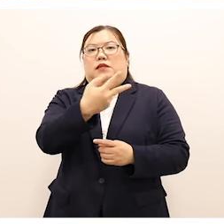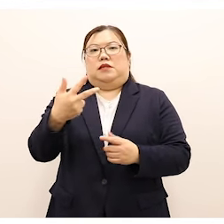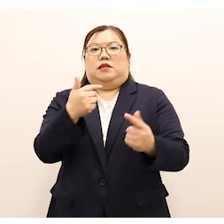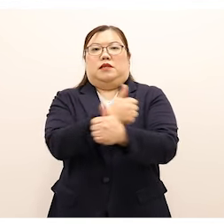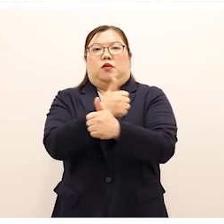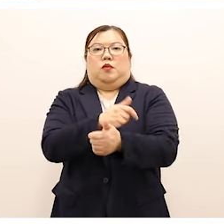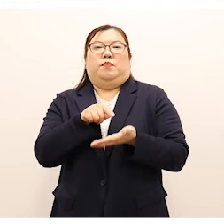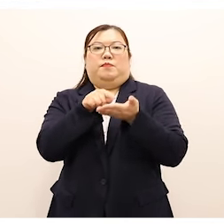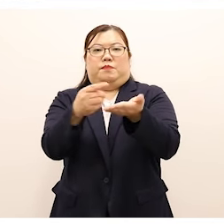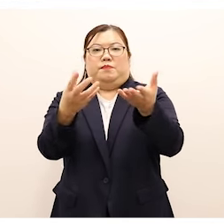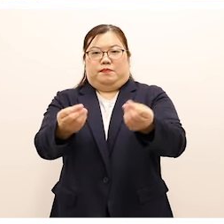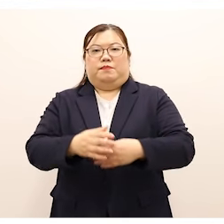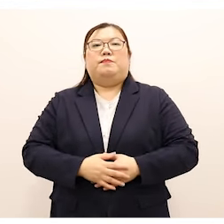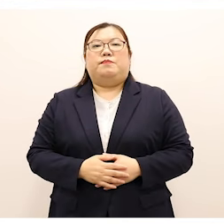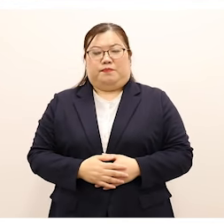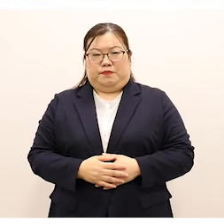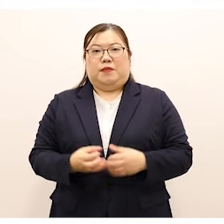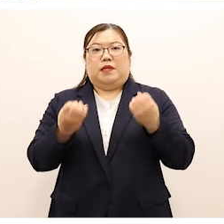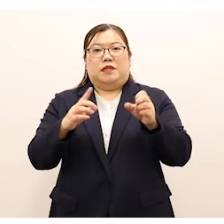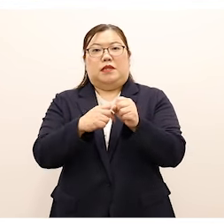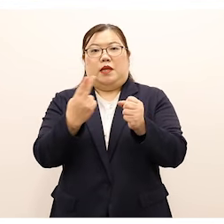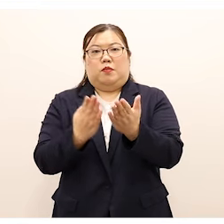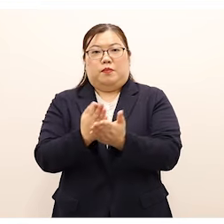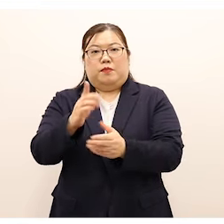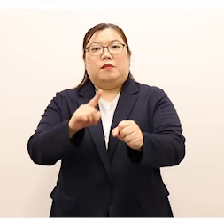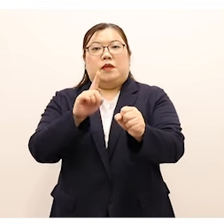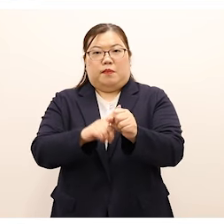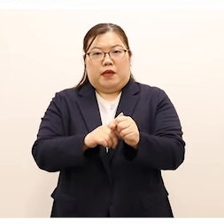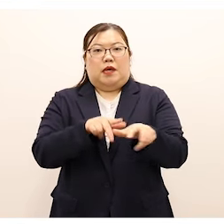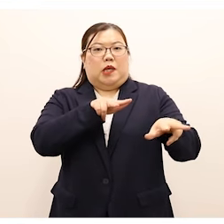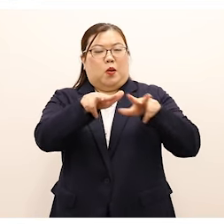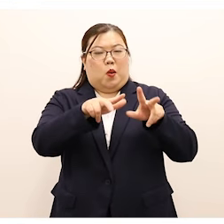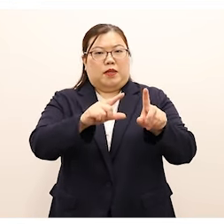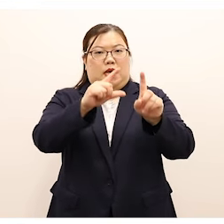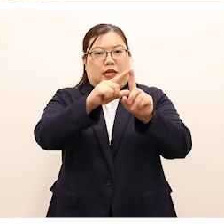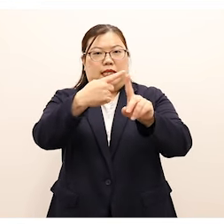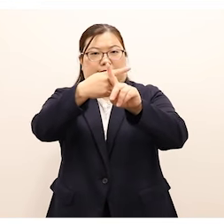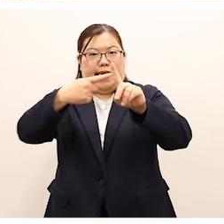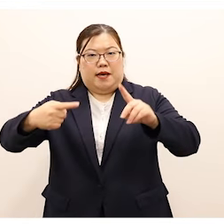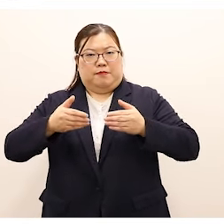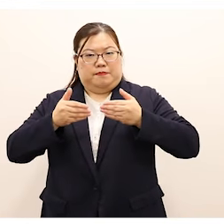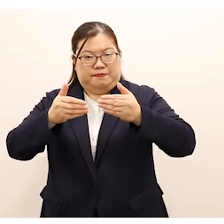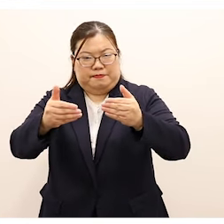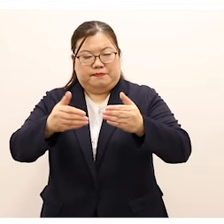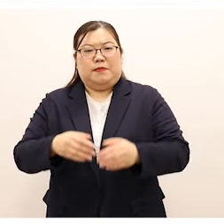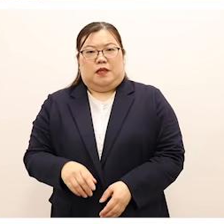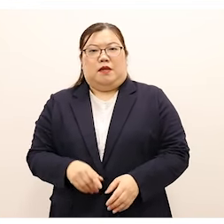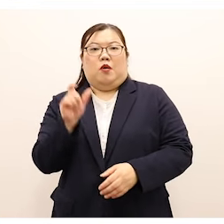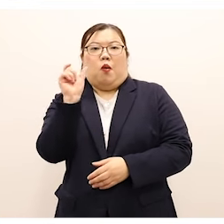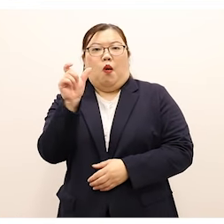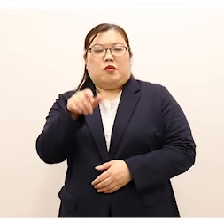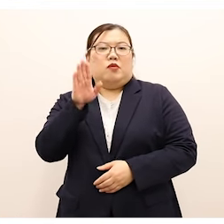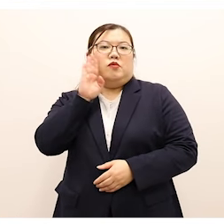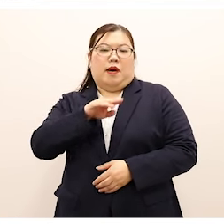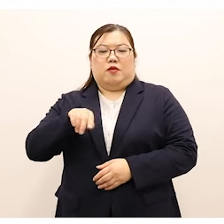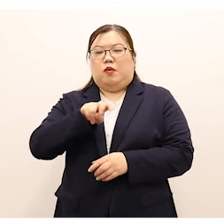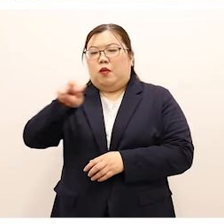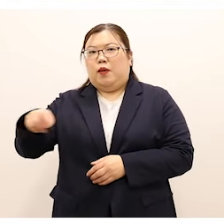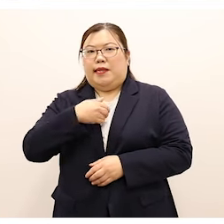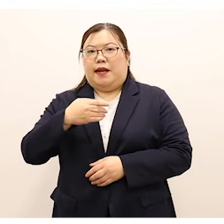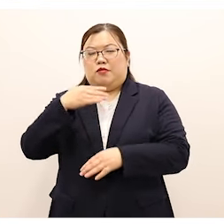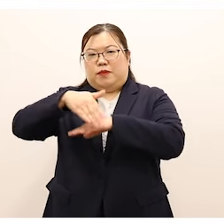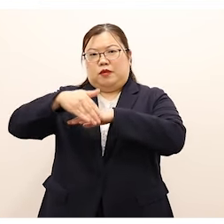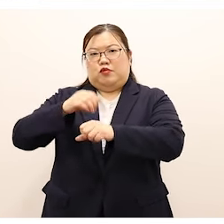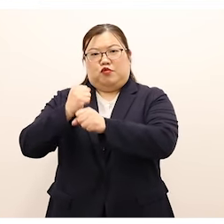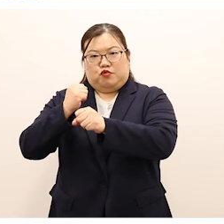新年度にあたり、行政 DX のさらなる推進やスマートインターチェンジの早期実現、花